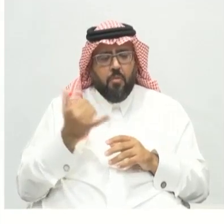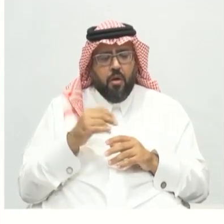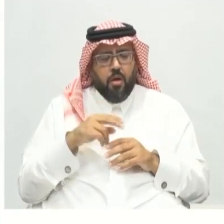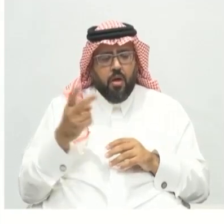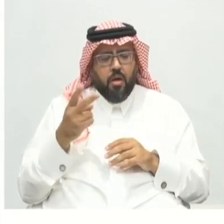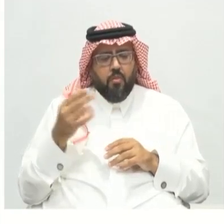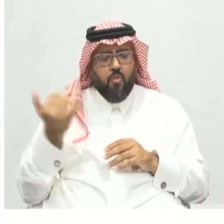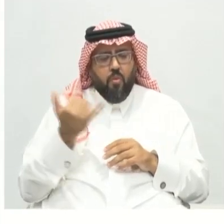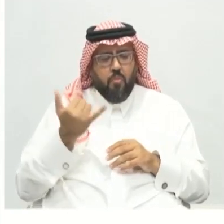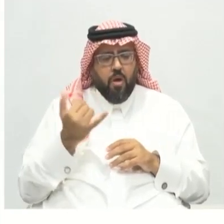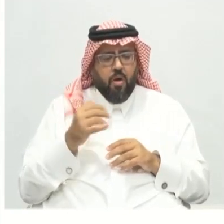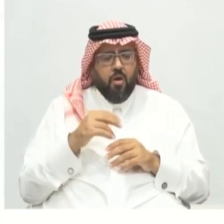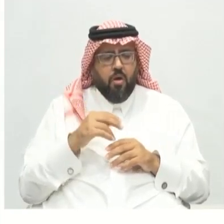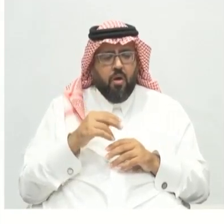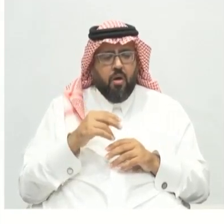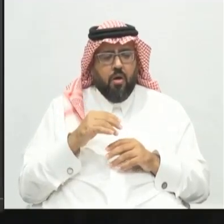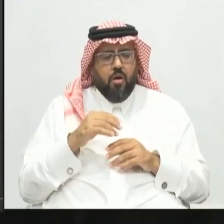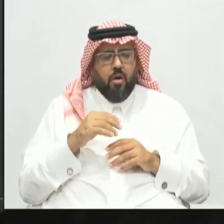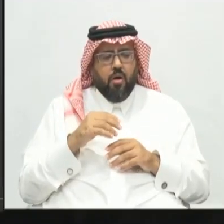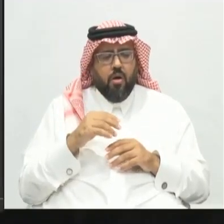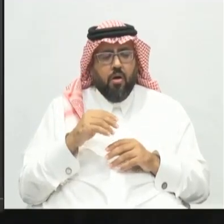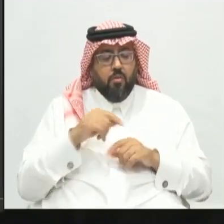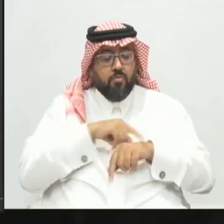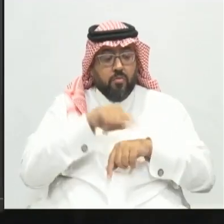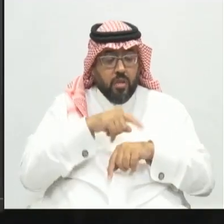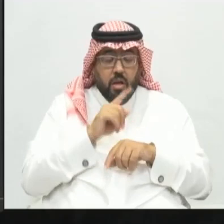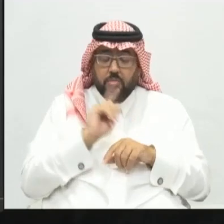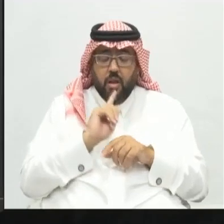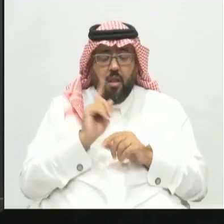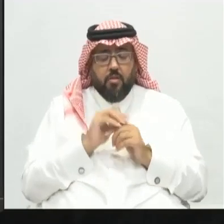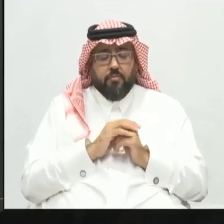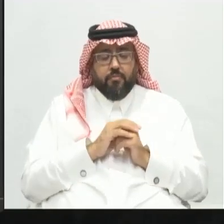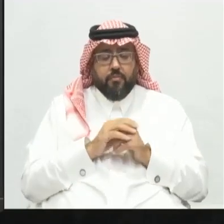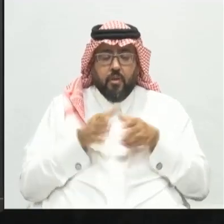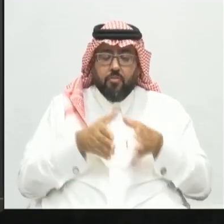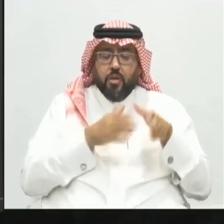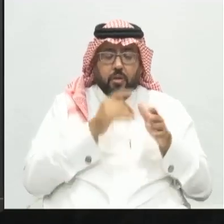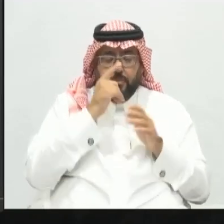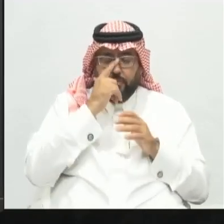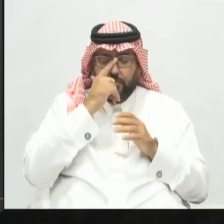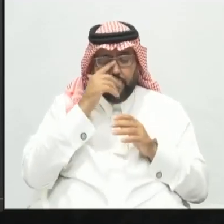ويقوم مدير المشروع بوضع المهام حسب الاولويات حسب الطرق